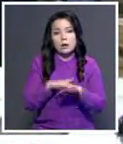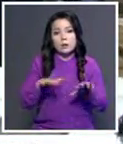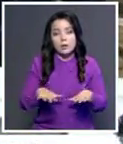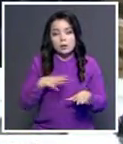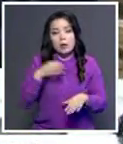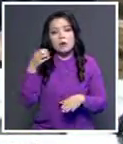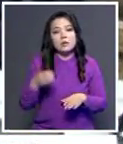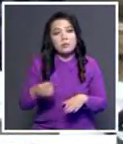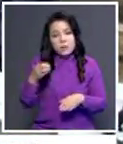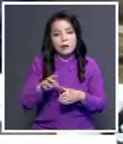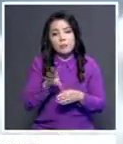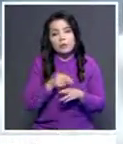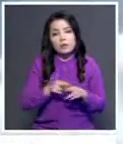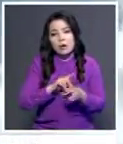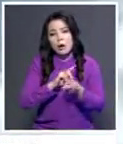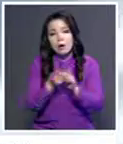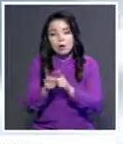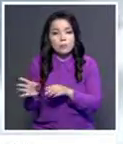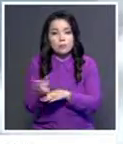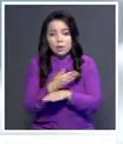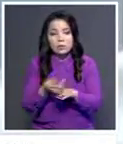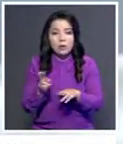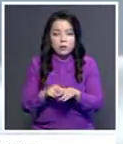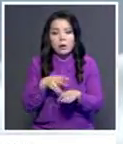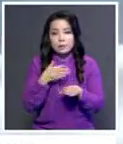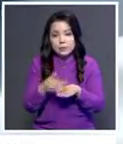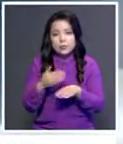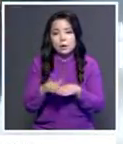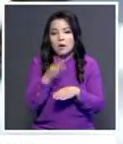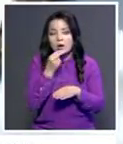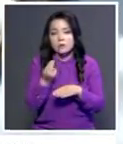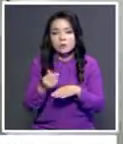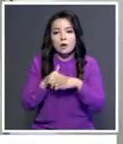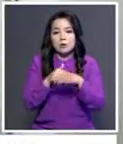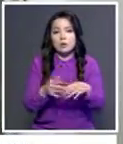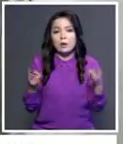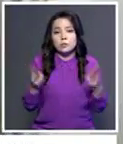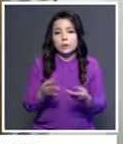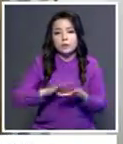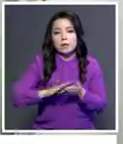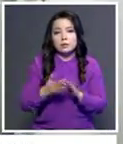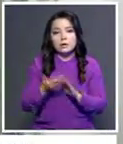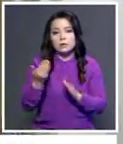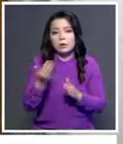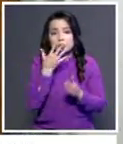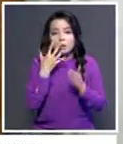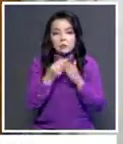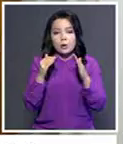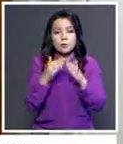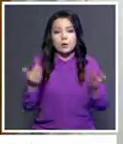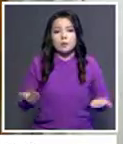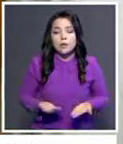лифтілерді ауыстыруға кезең-кезеңмен қаржы бөледі. Тұрғындар оны 7 жыл ішінде қайтаруы тиіс. Мұндай келісім шарт үй тұрғындарының